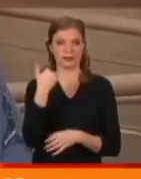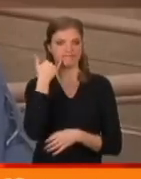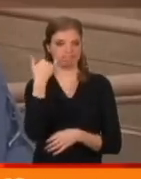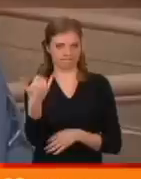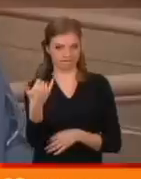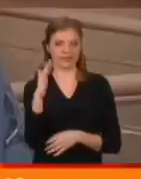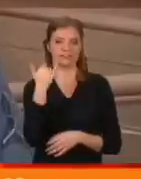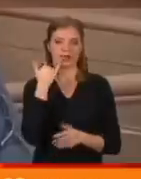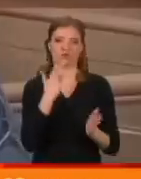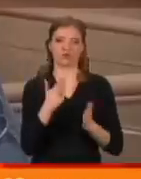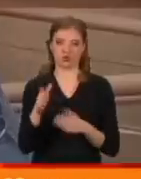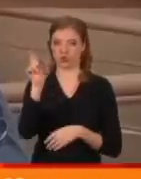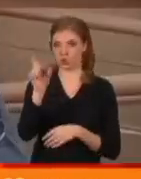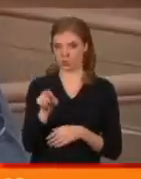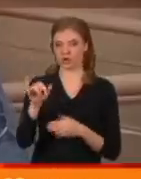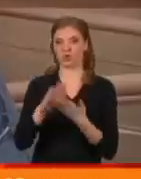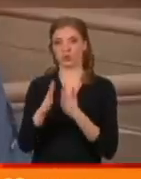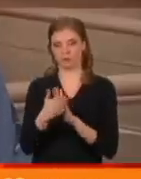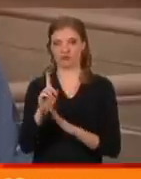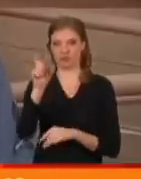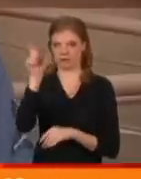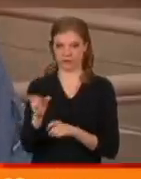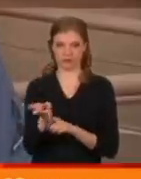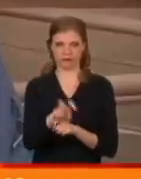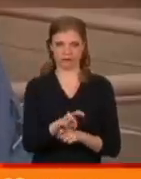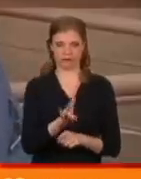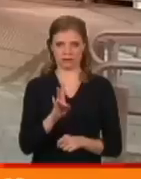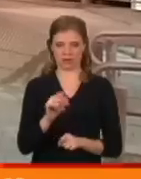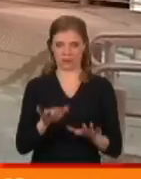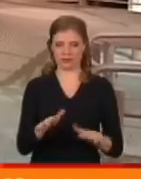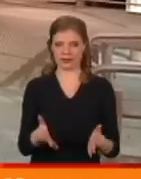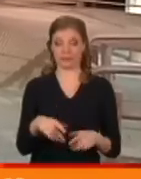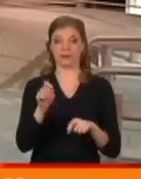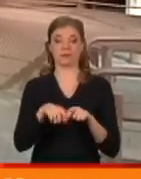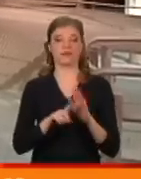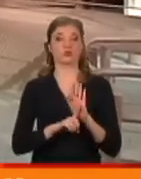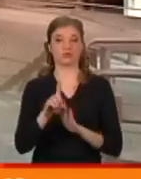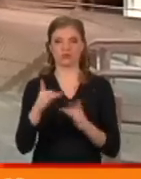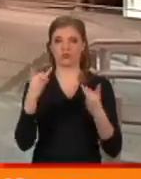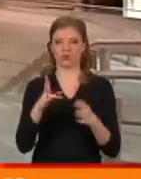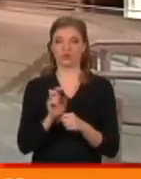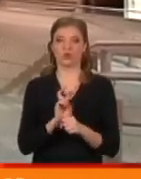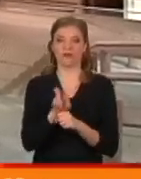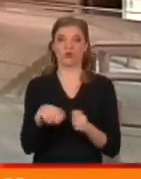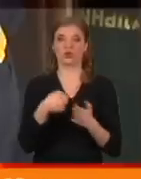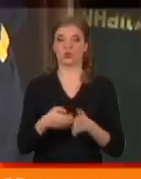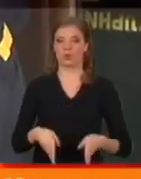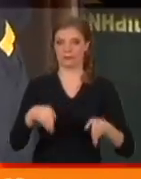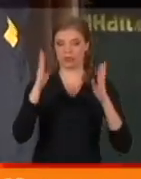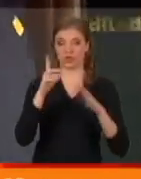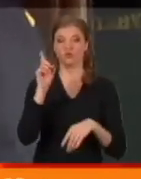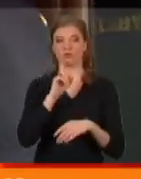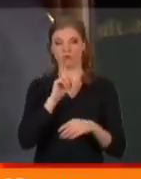телефонуємо в телефонному режимі людині і домовляємося, щоб він фізично просто і фактично був на місці. Перевірку розпочинають просто на вході до під'їзду.